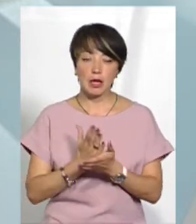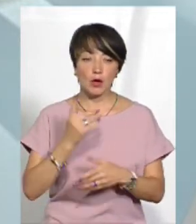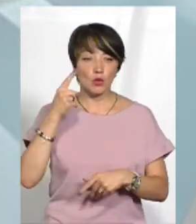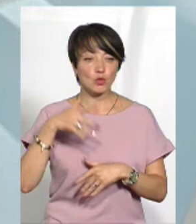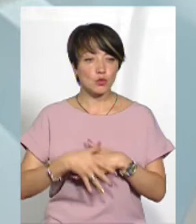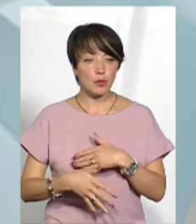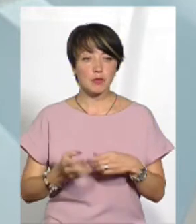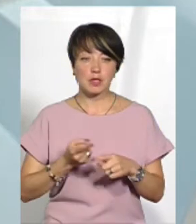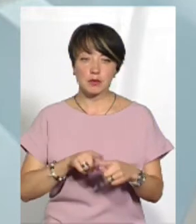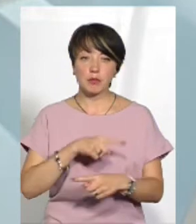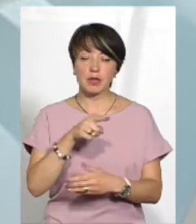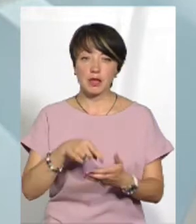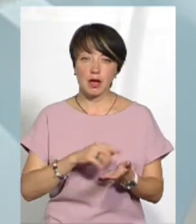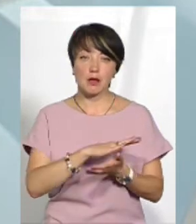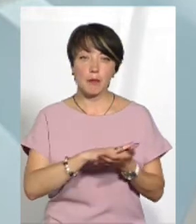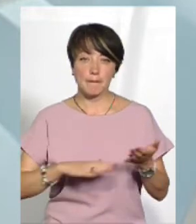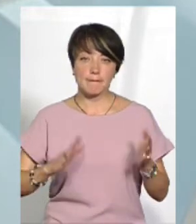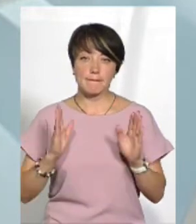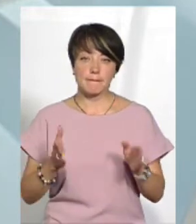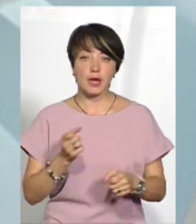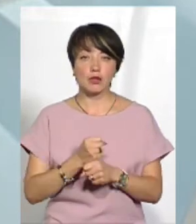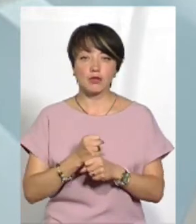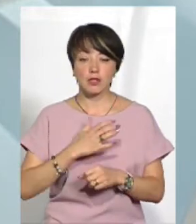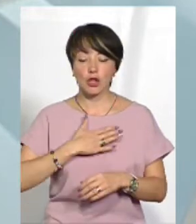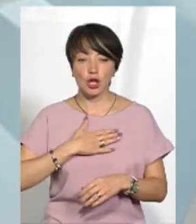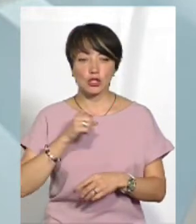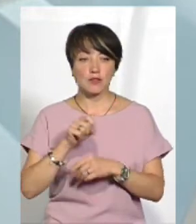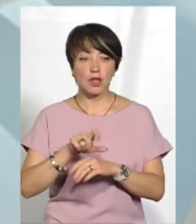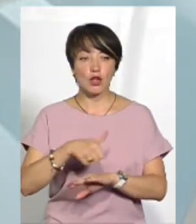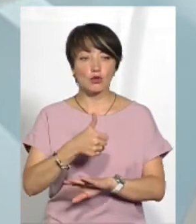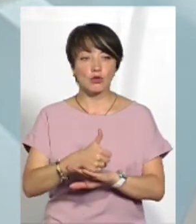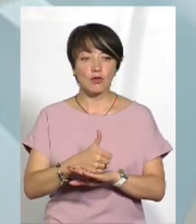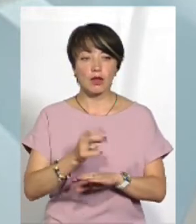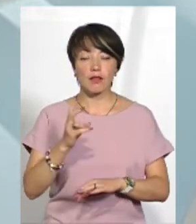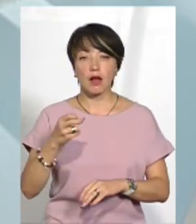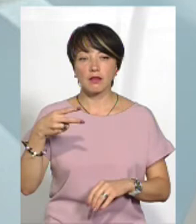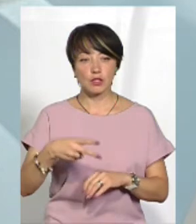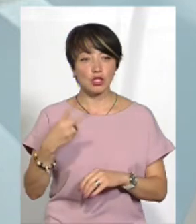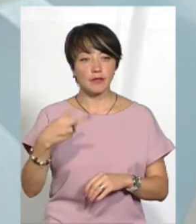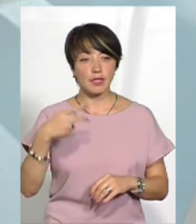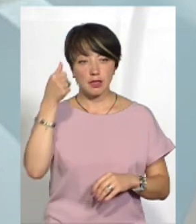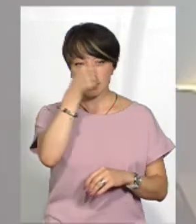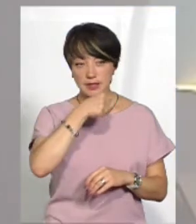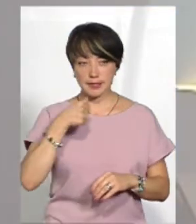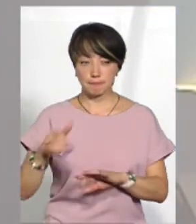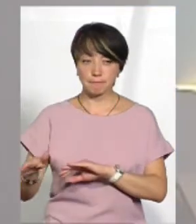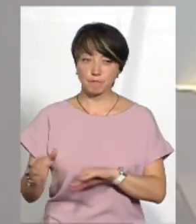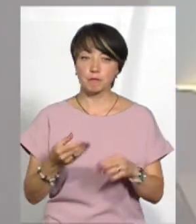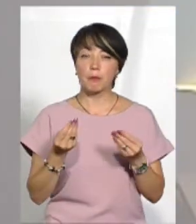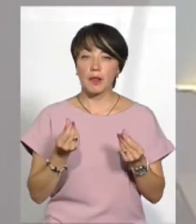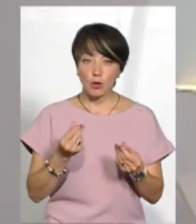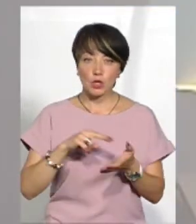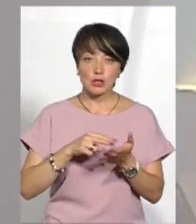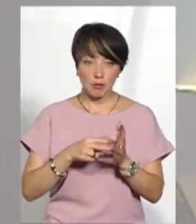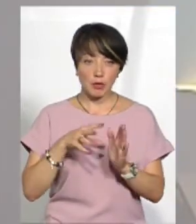порозуміння, і ми над цим питанням будемо працювати, і це наше завдання основне на 2020 рік. Ну, кошти ці